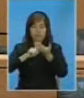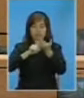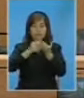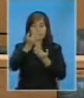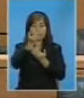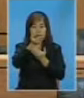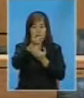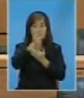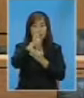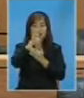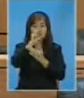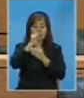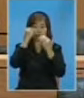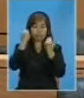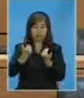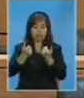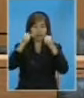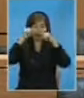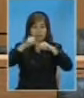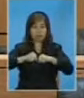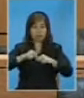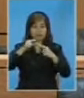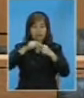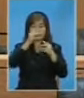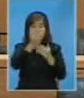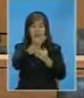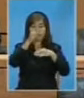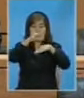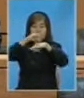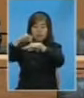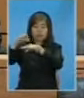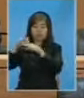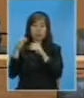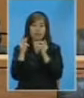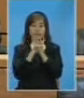าผู้แทนราษฎรตั้งกรรมธิการวิสามัญ